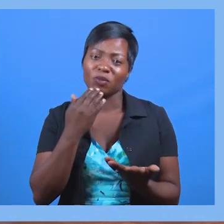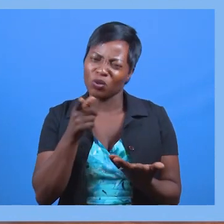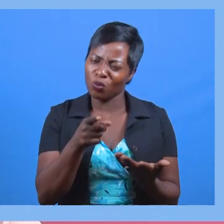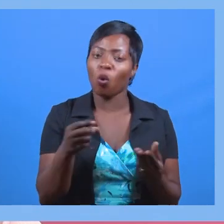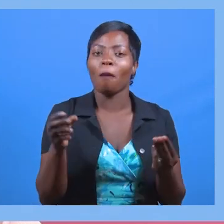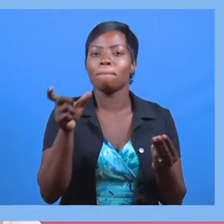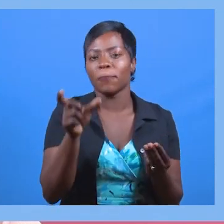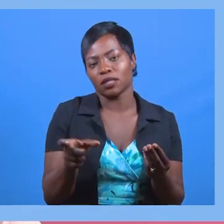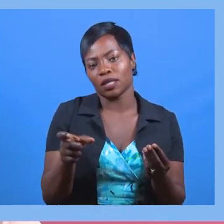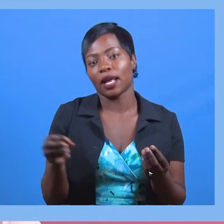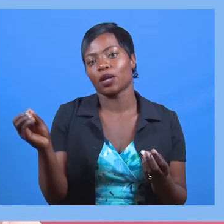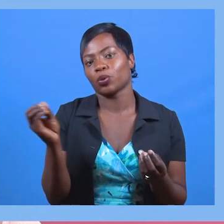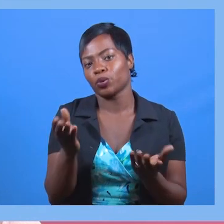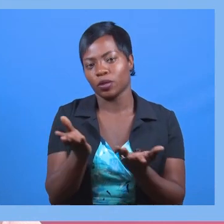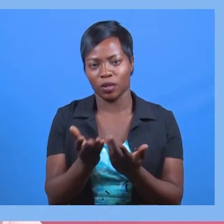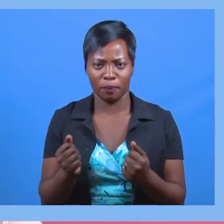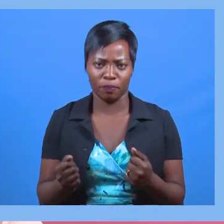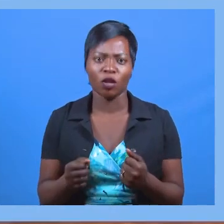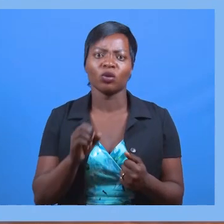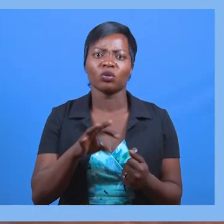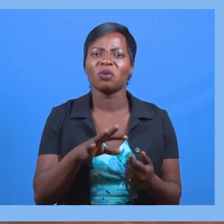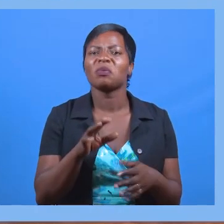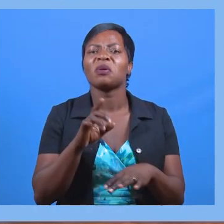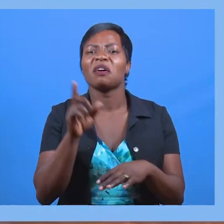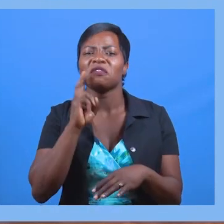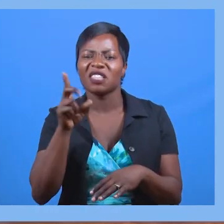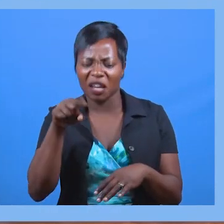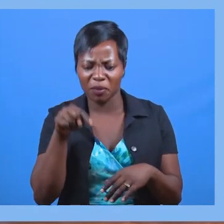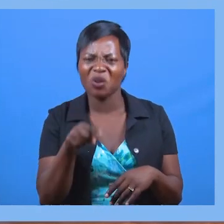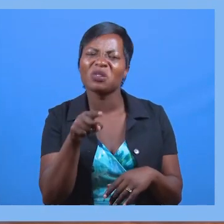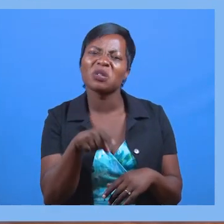munhu achangosvika wakutobvunza saka munoenda riniko. Saka